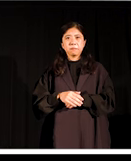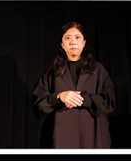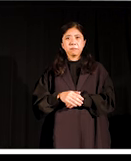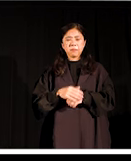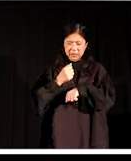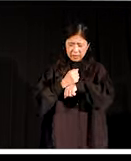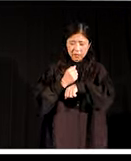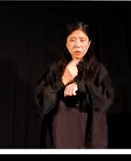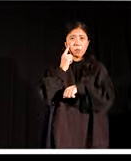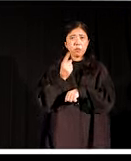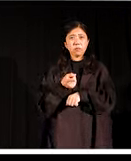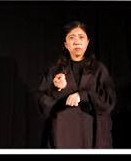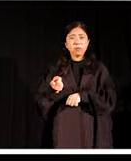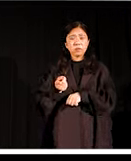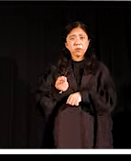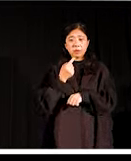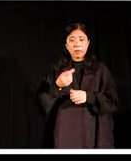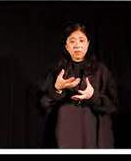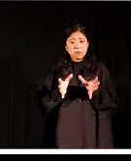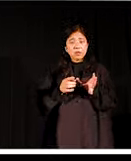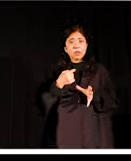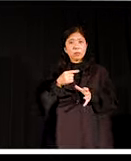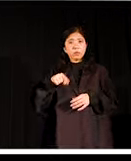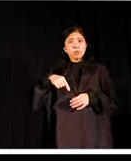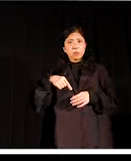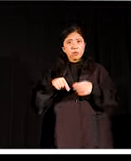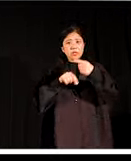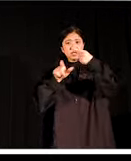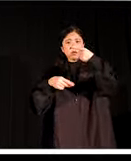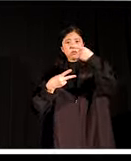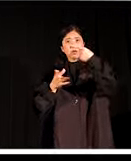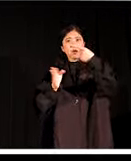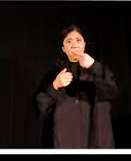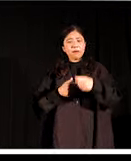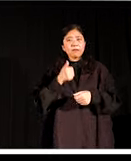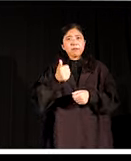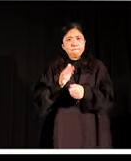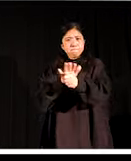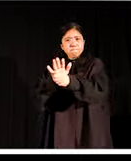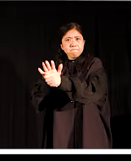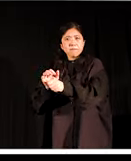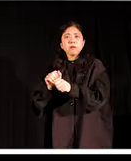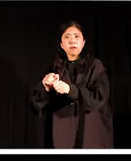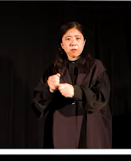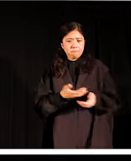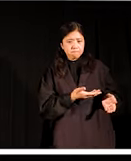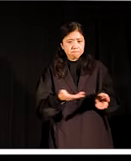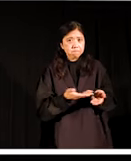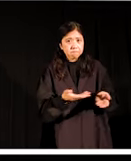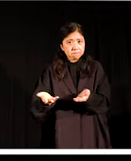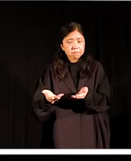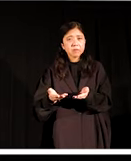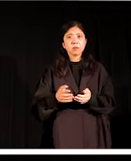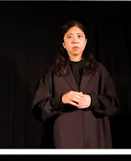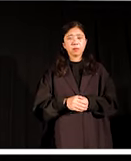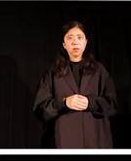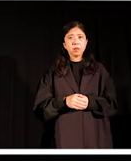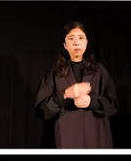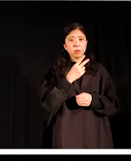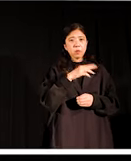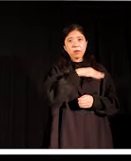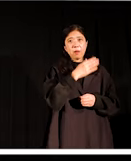大変だと思うんですけれど私たちの団体も翌日から救援活動に入っていてあの救援物資の搬送ですねあの隣の